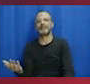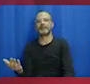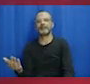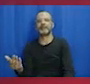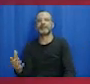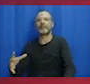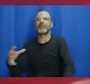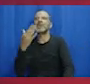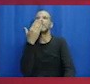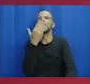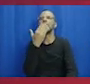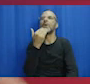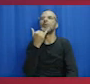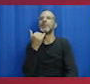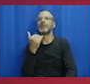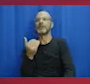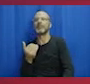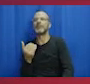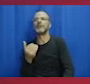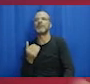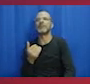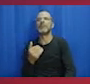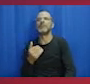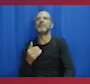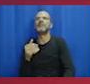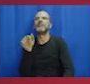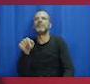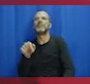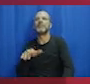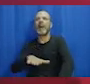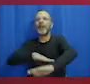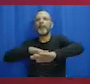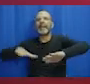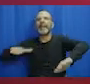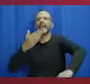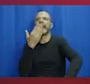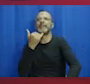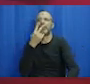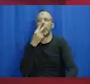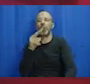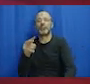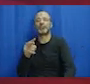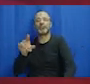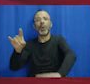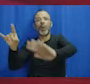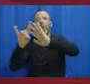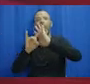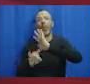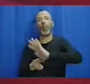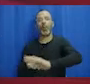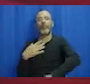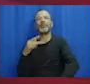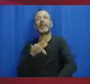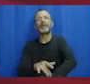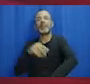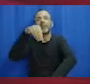السخنوت اليهوديه الوكاله اليهوديه من هالمكركع اسرائيل صحيح. اليوم نشوف انه في قوانين اللي هي يعني